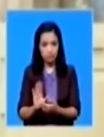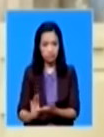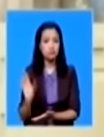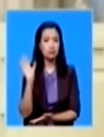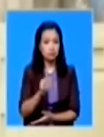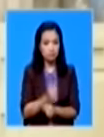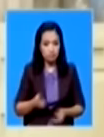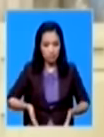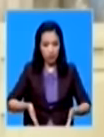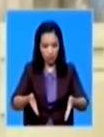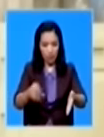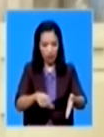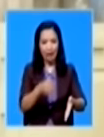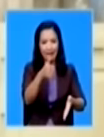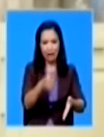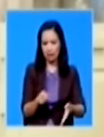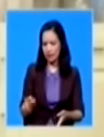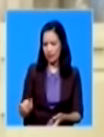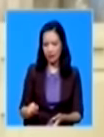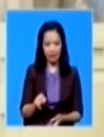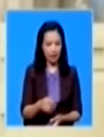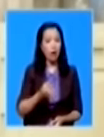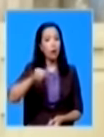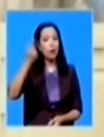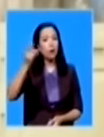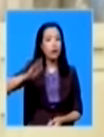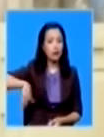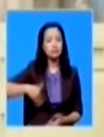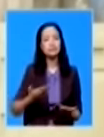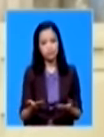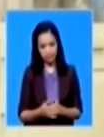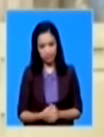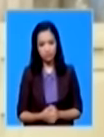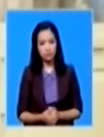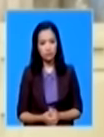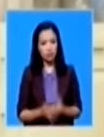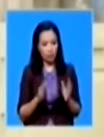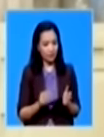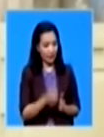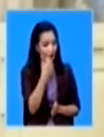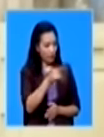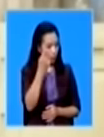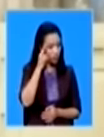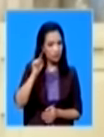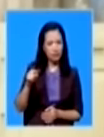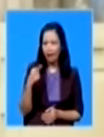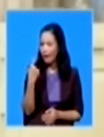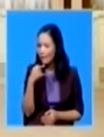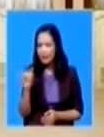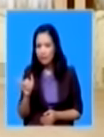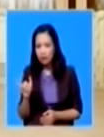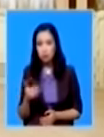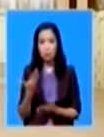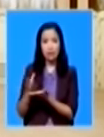ทำถนนมันก็ได้ถนนบางเส้นไม่ใช่ถนนทั้งหมดใช่ไหมเอาไหนก่อนก็ไปคิดกันเองสิแต่ไอ้คนที่ได้แล้วก็ต้องนึกถึงคนยังไม่ได้อะเขาหน้า